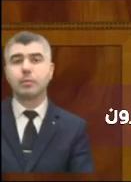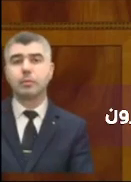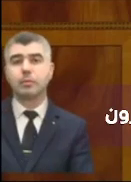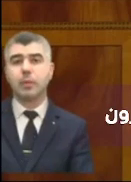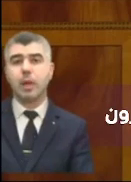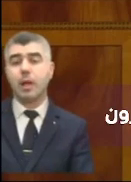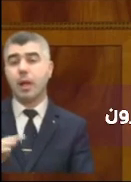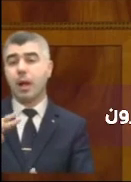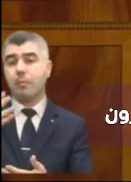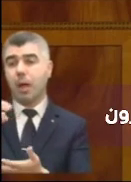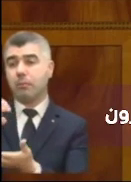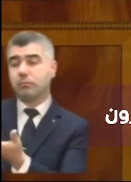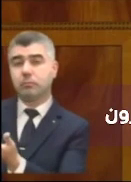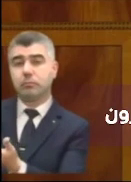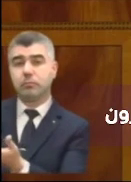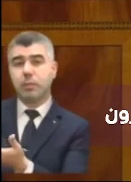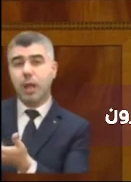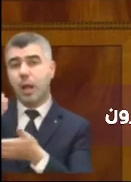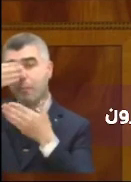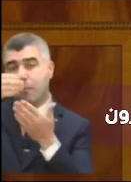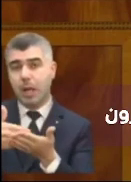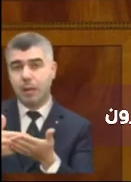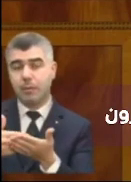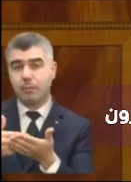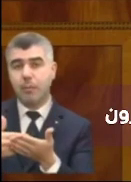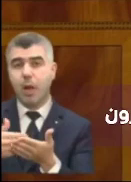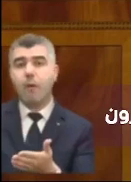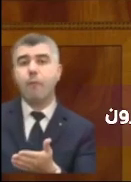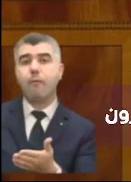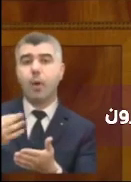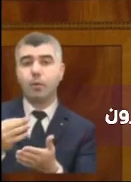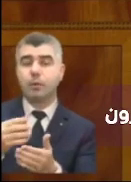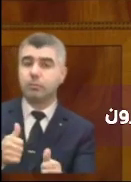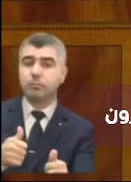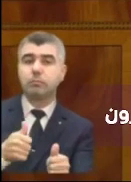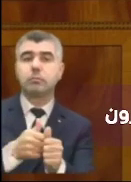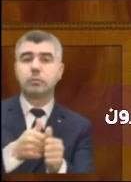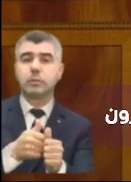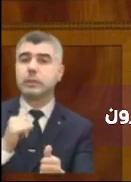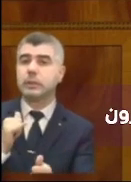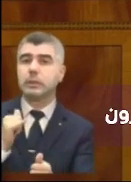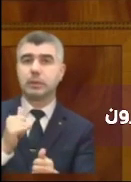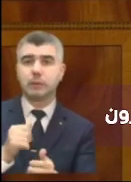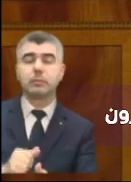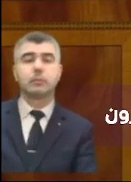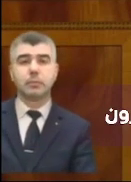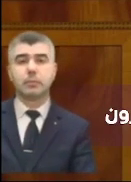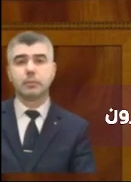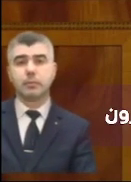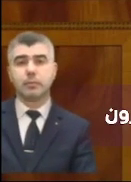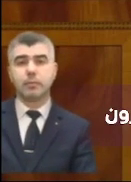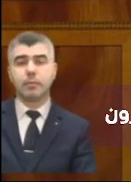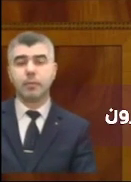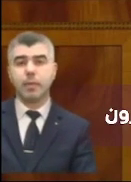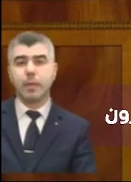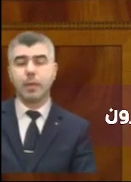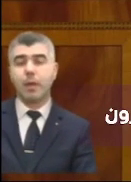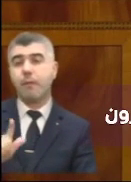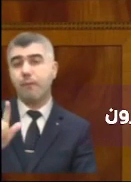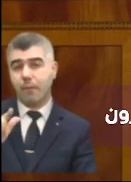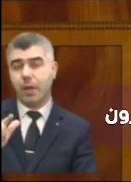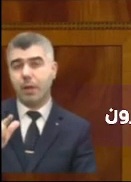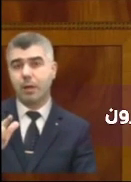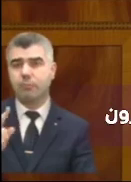كبير والآلاف من المغاربة معظم من المغاربة كل المؤسسات الموجودة في هذه